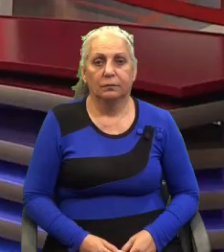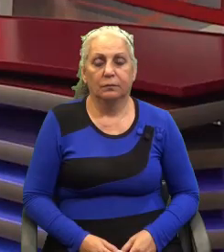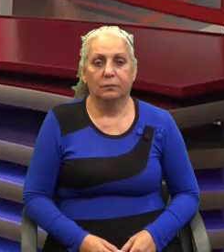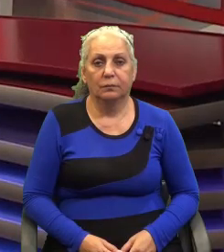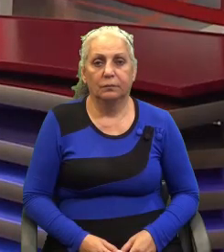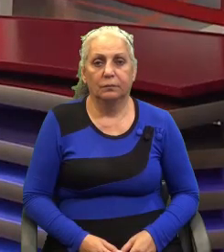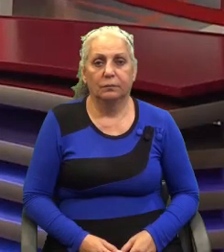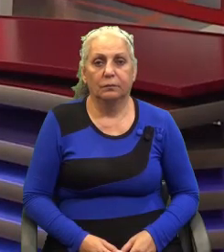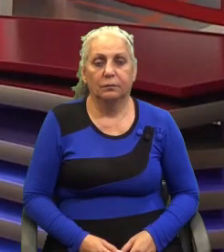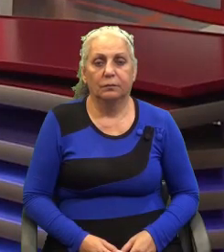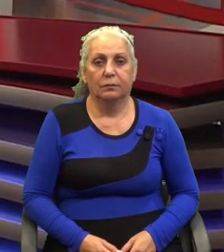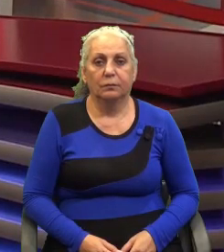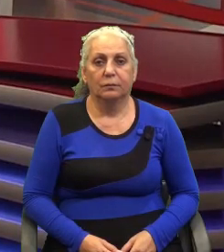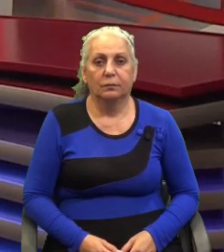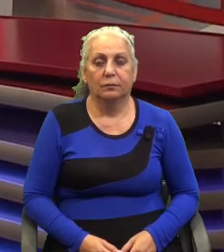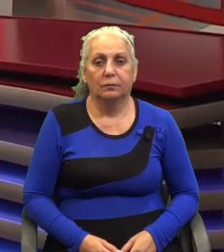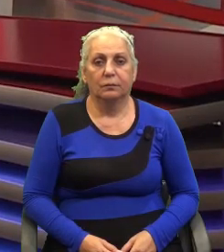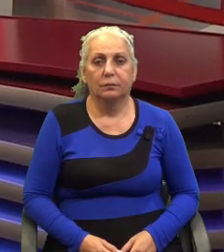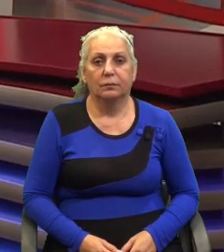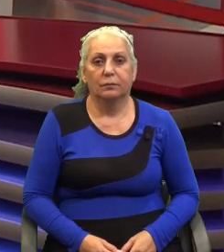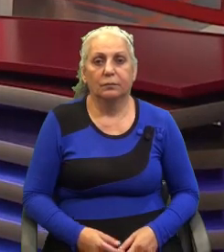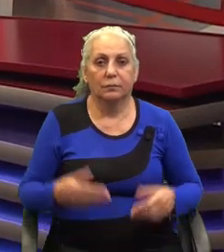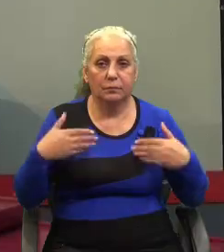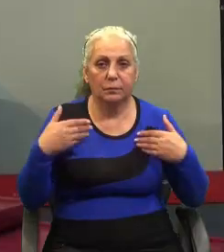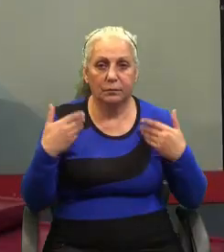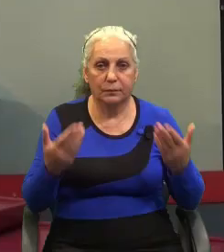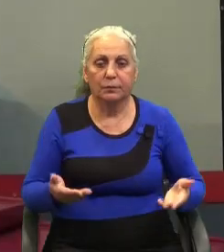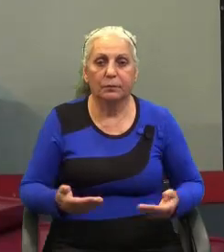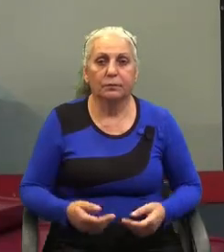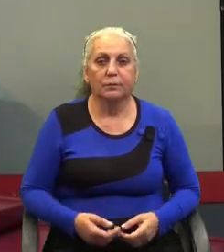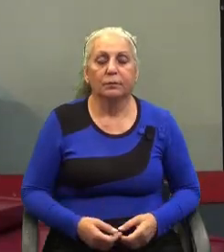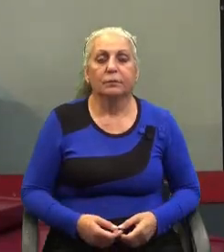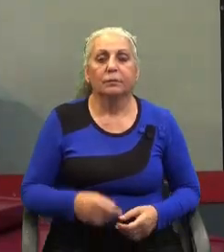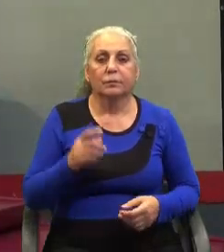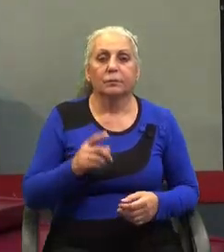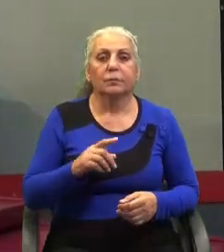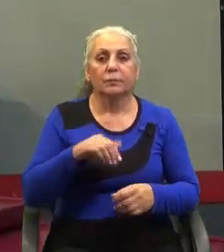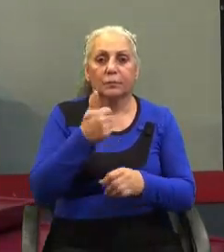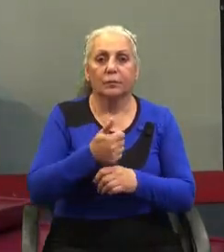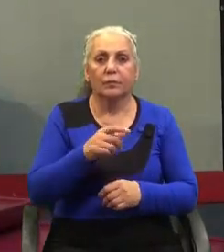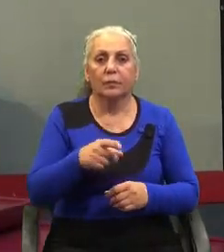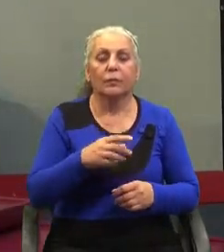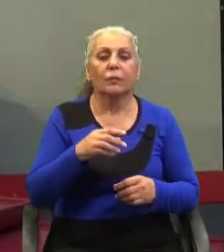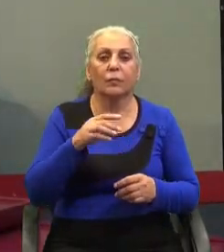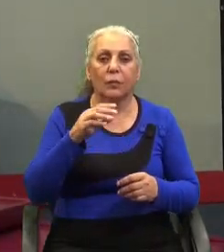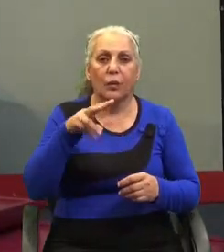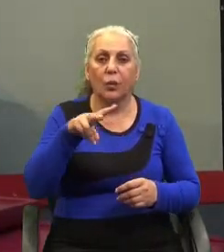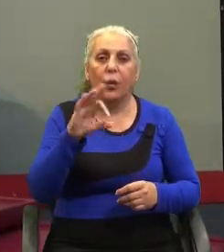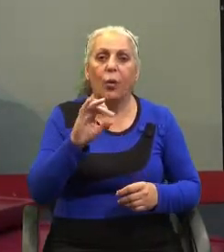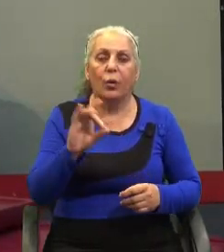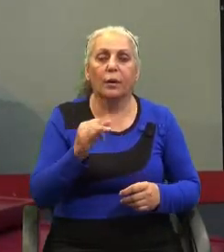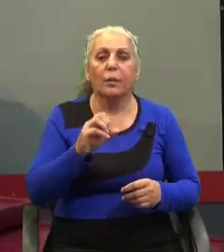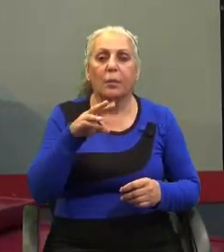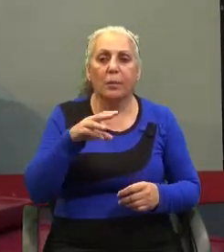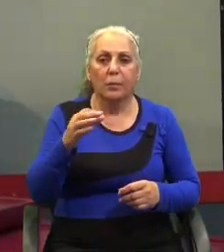Ֆորտունայի եթերում լրատվության ժամը սամոլորակն է գլխավոր թողարկմամբ, բարև ձեզ։ Նախ պաշտոնական լրահոսից Լոռու մարզպետ Անդրեյ